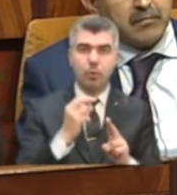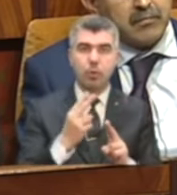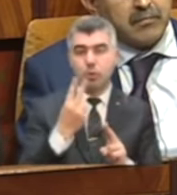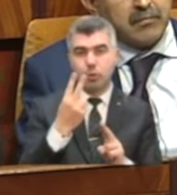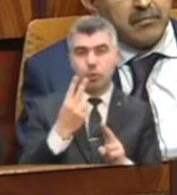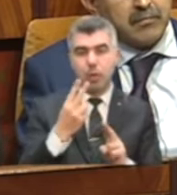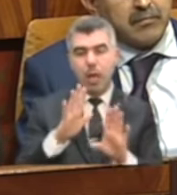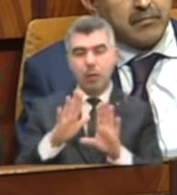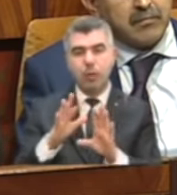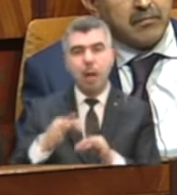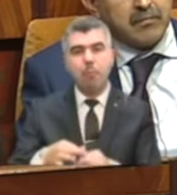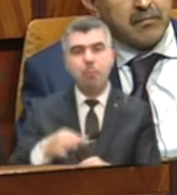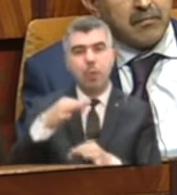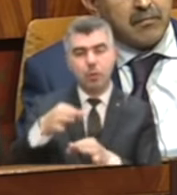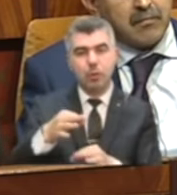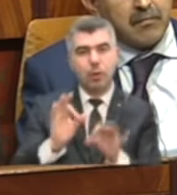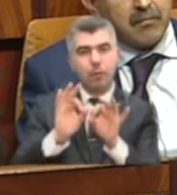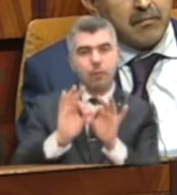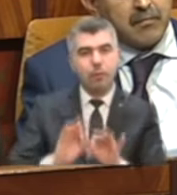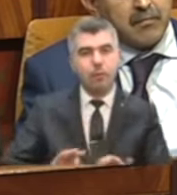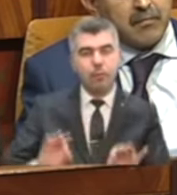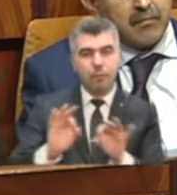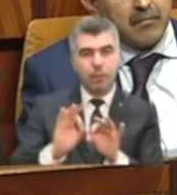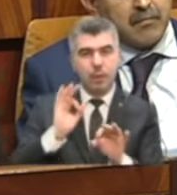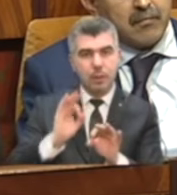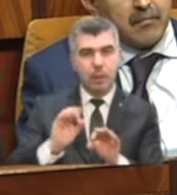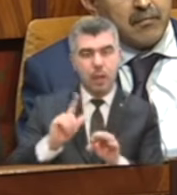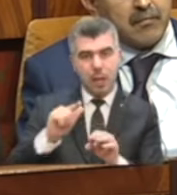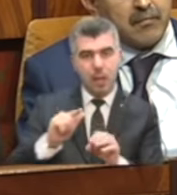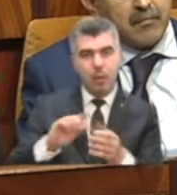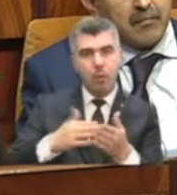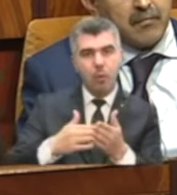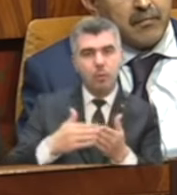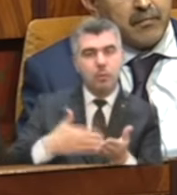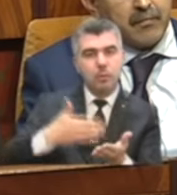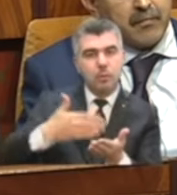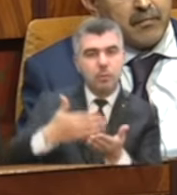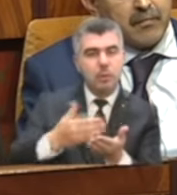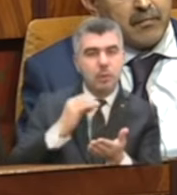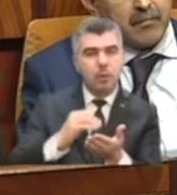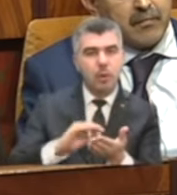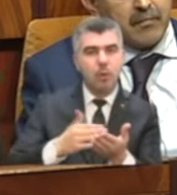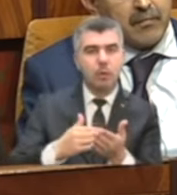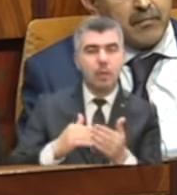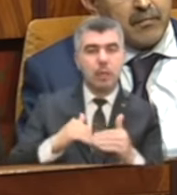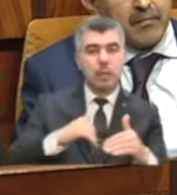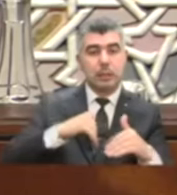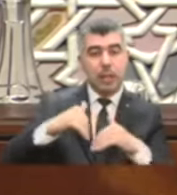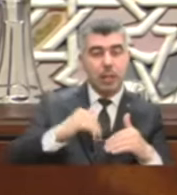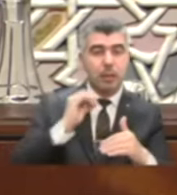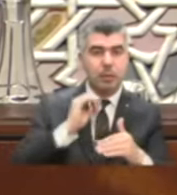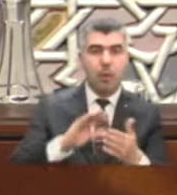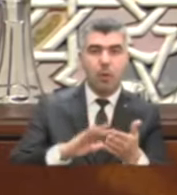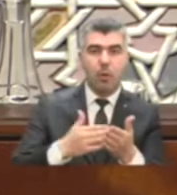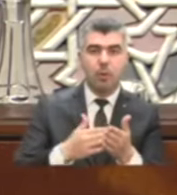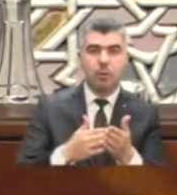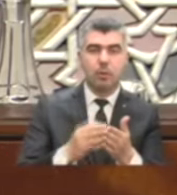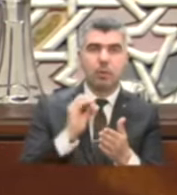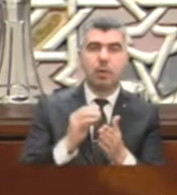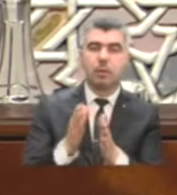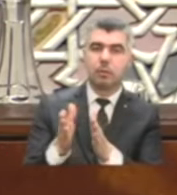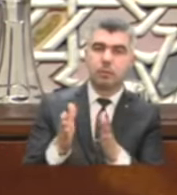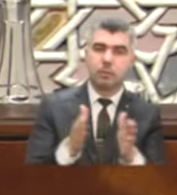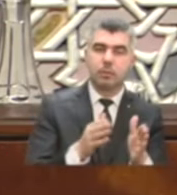10 متر، ما تكونش الحواجز، حنا عندنا 3 متر، خصها تكون الحواجز باش إلا كانت السيارة غادية في الاتجاه المعاكس. شكرا السيد